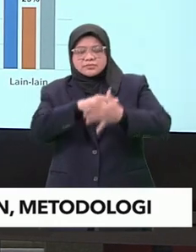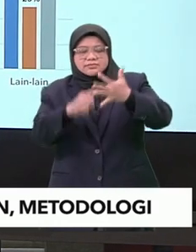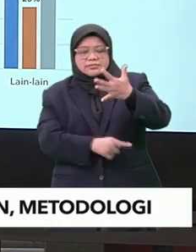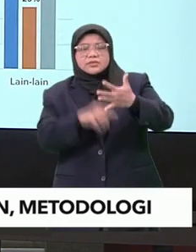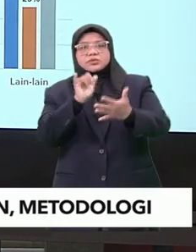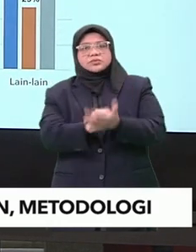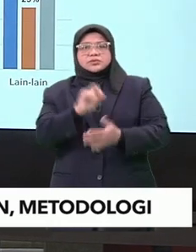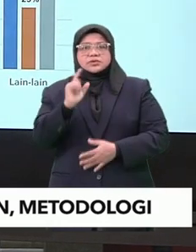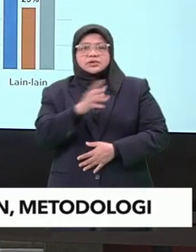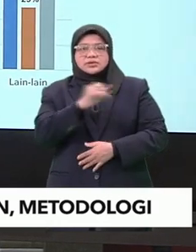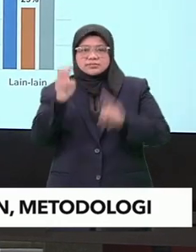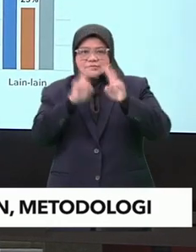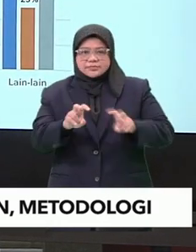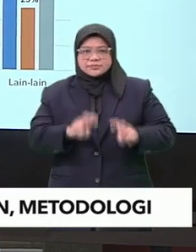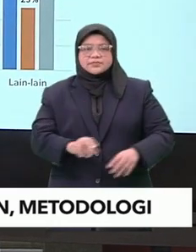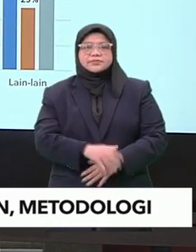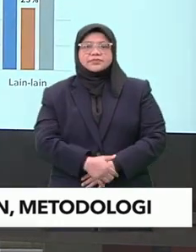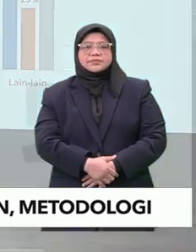yang terlibat dengan kaji